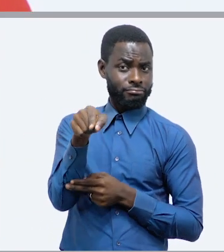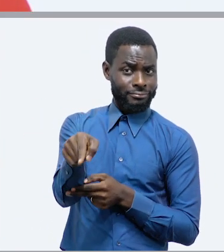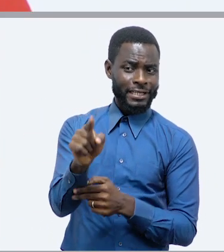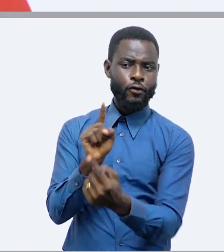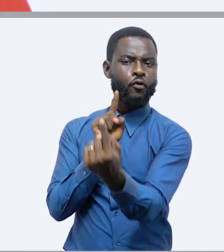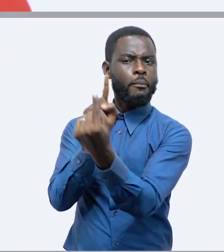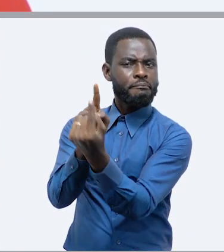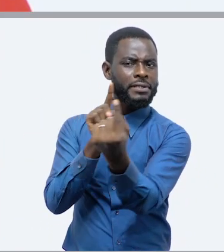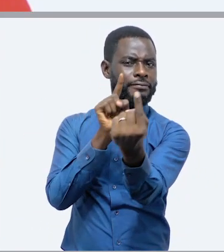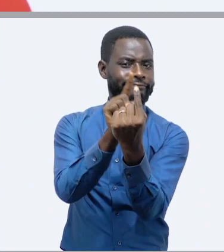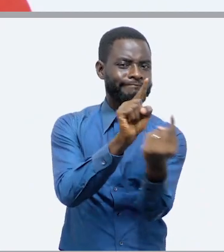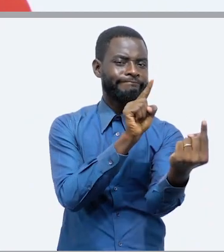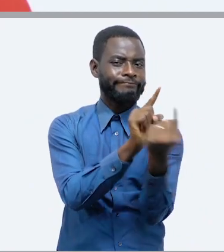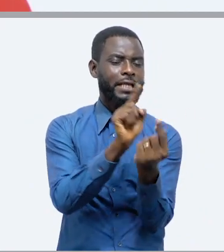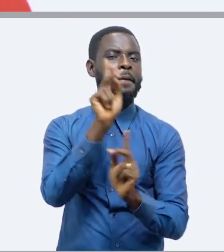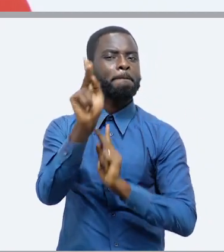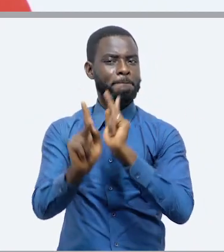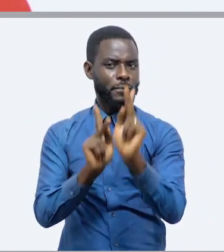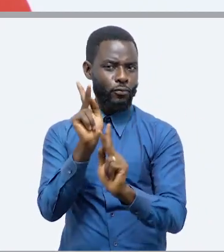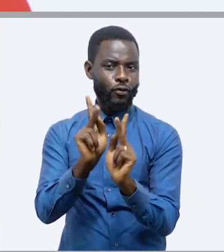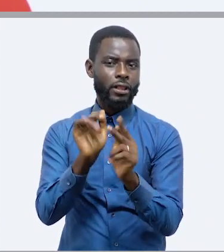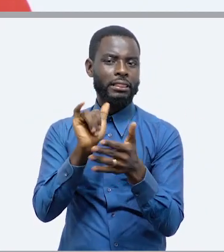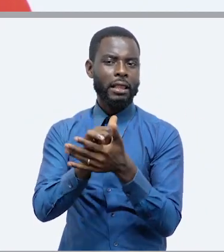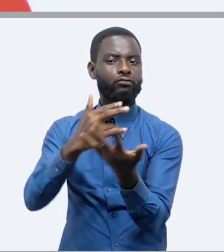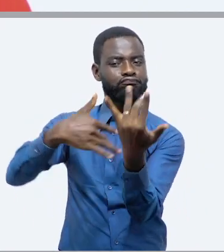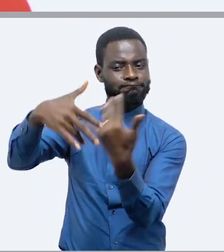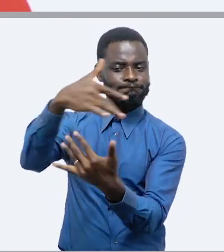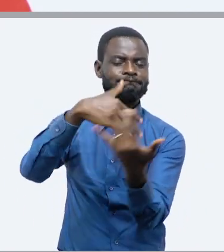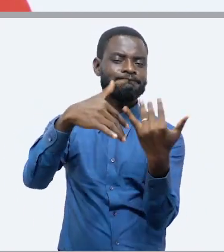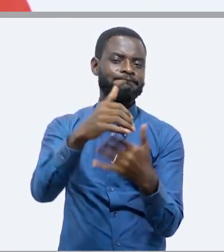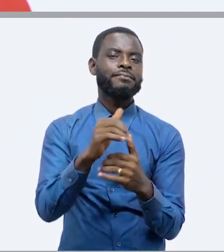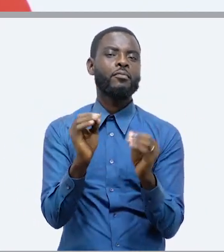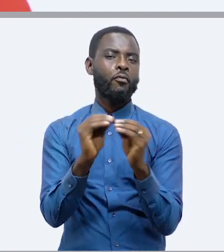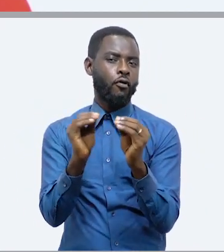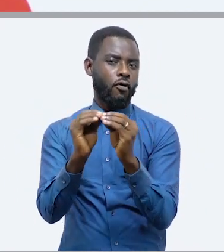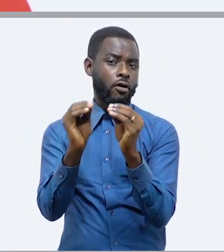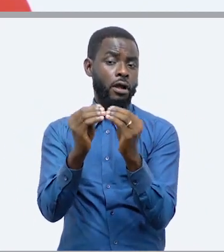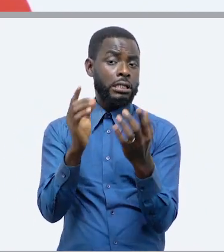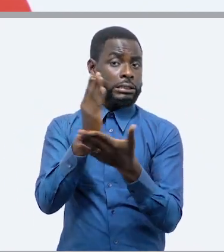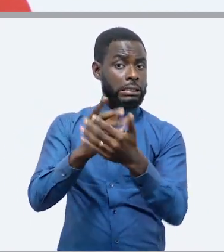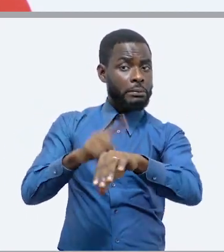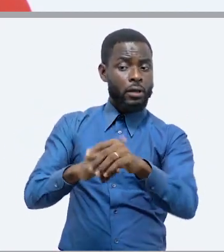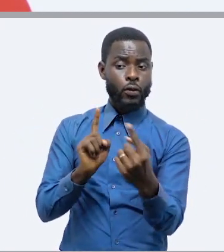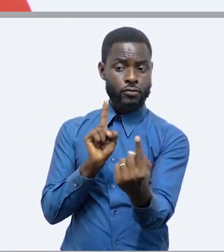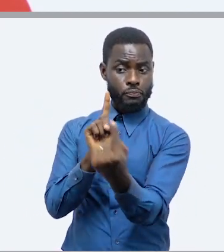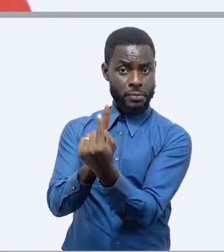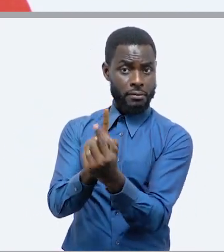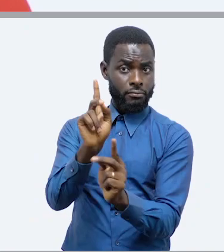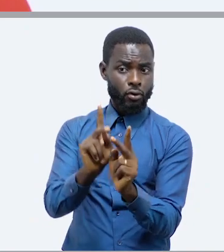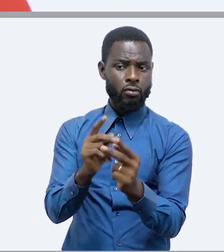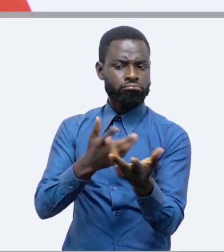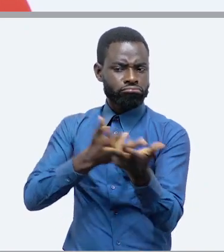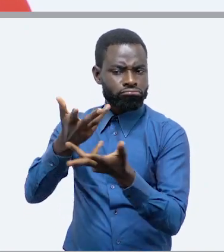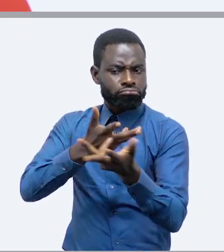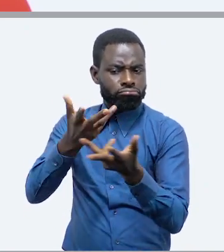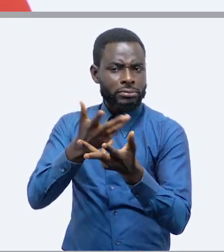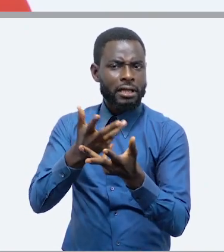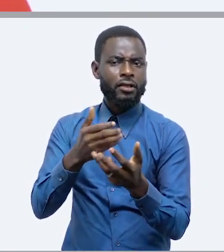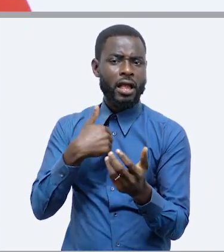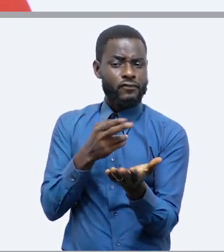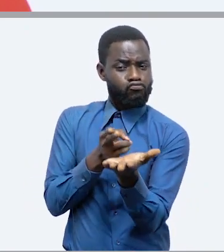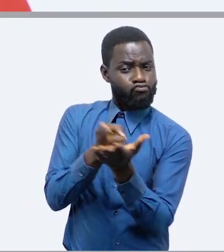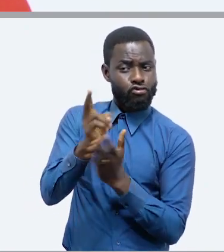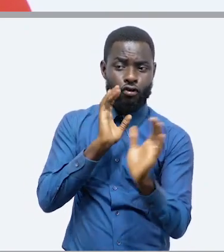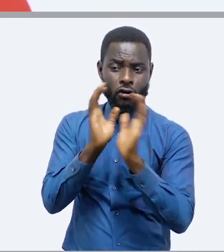Baby, kaji oke menekbi, no kame buen sanikba, no cho yon hami. Oba yosi ake, no koye no otawo, lo